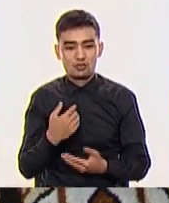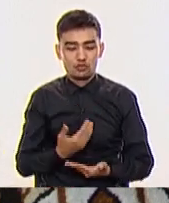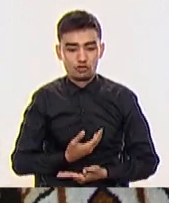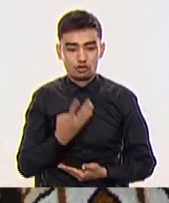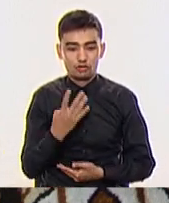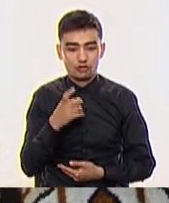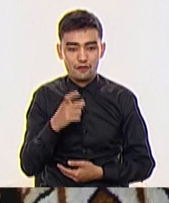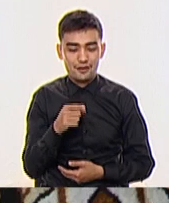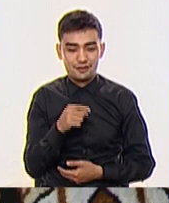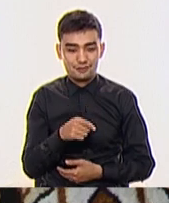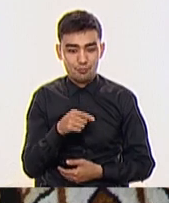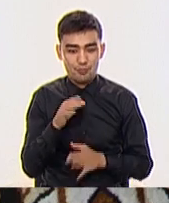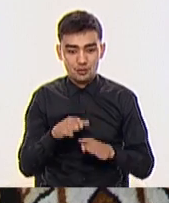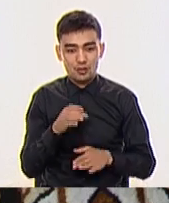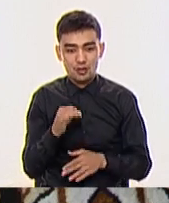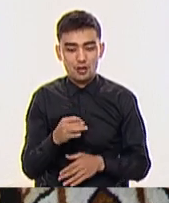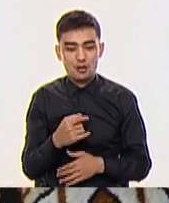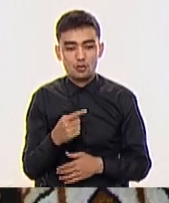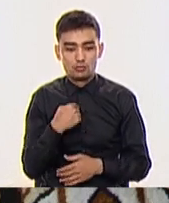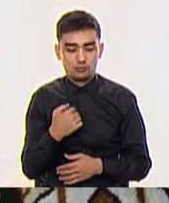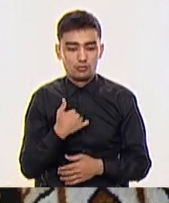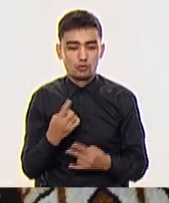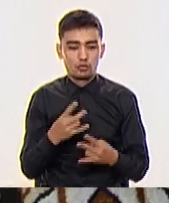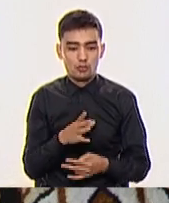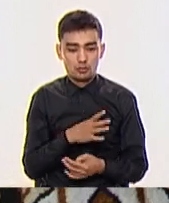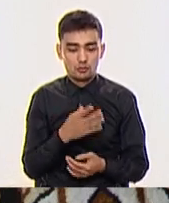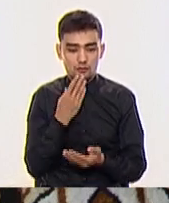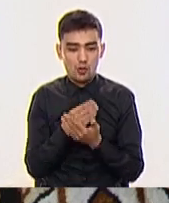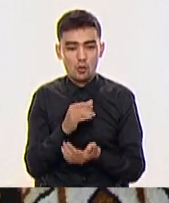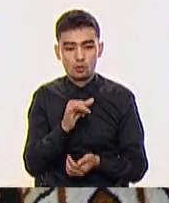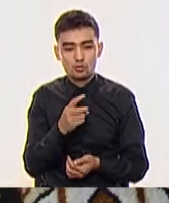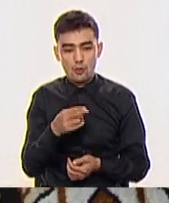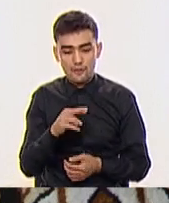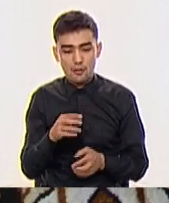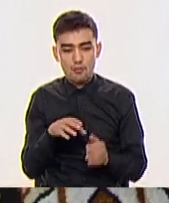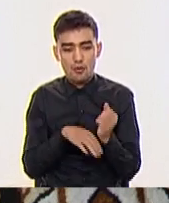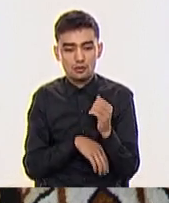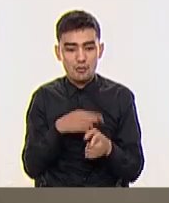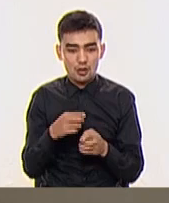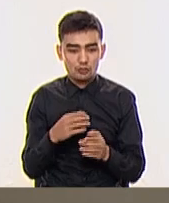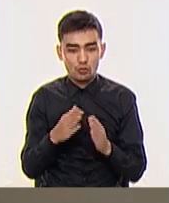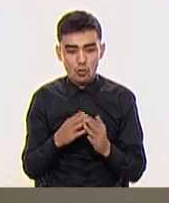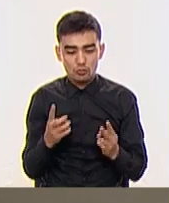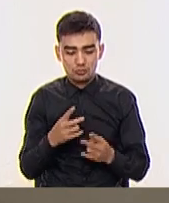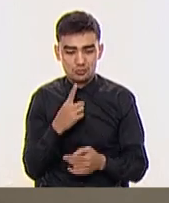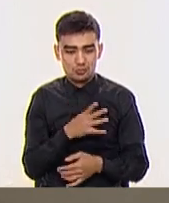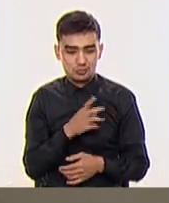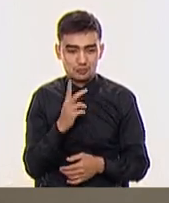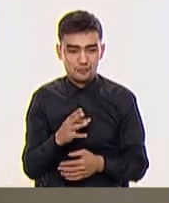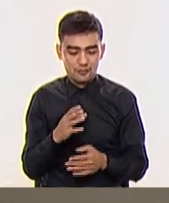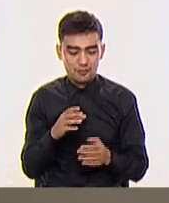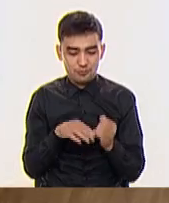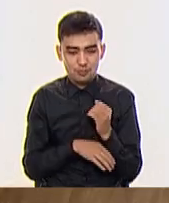человека здесь, как бы, у меня должен быть, как бы, условия после операции. Кроме квартиры,